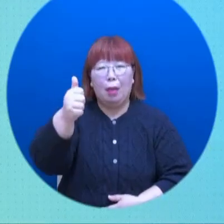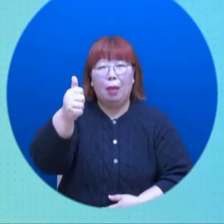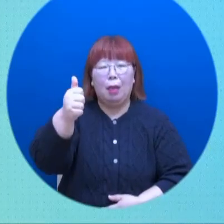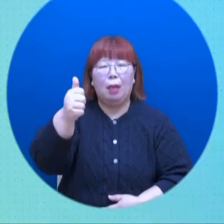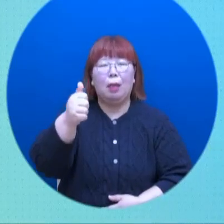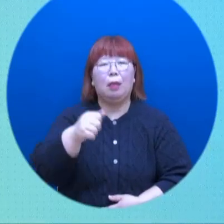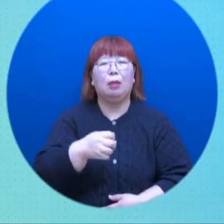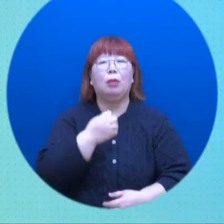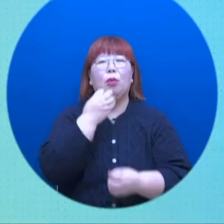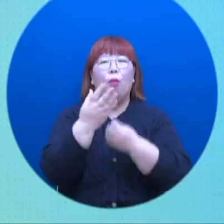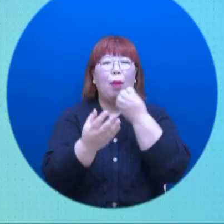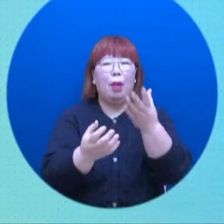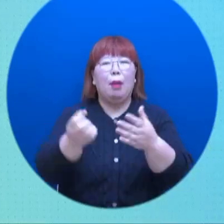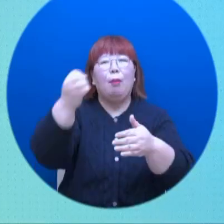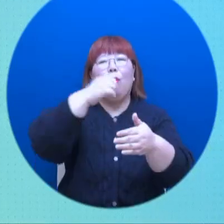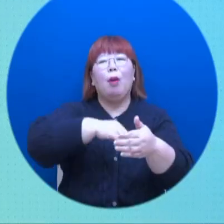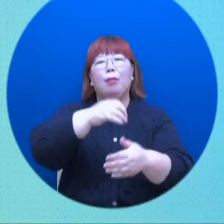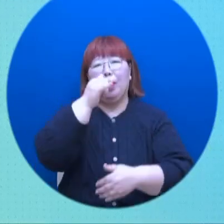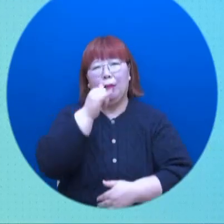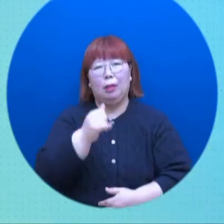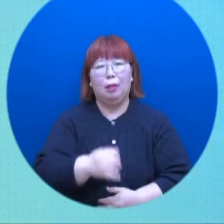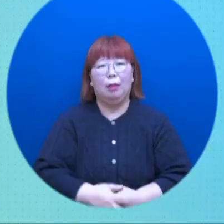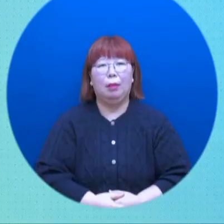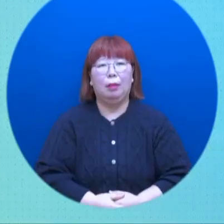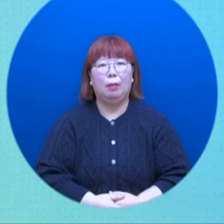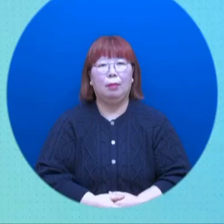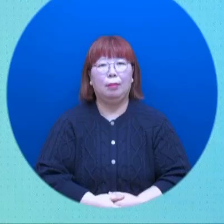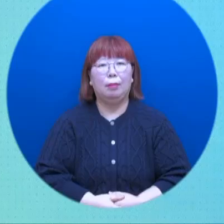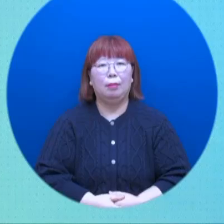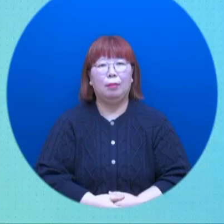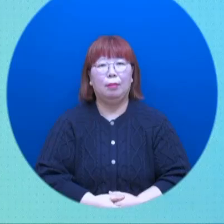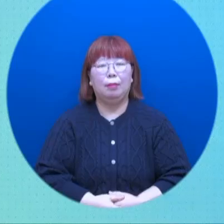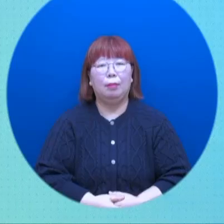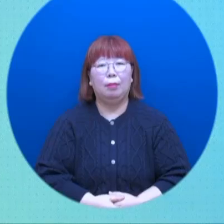아빠라는 고백에 담겨 있는 거예요.